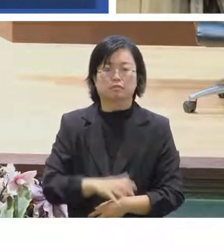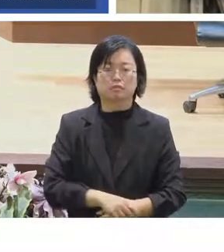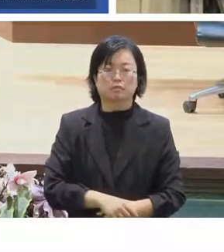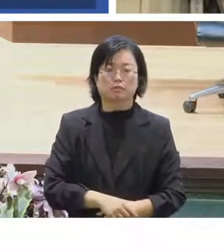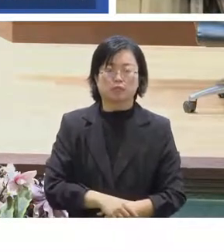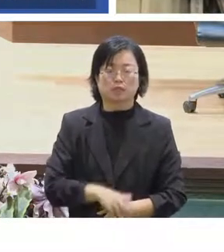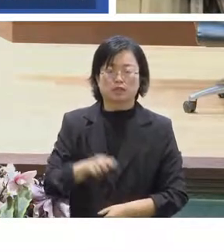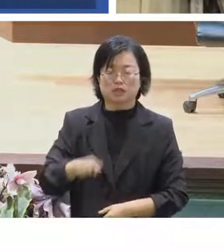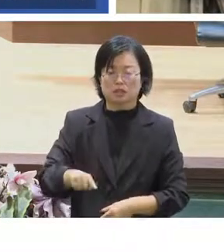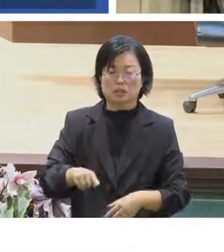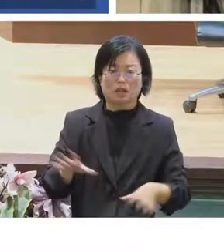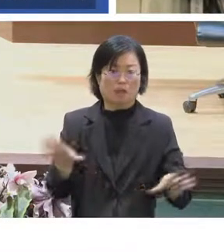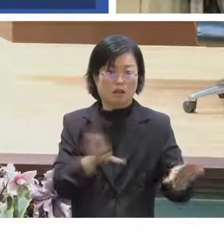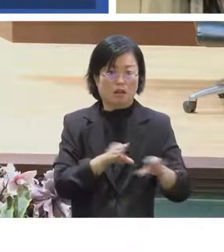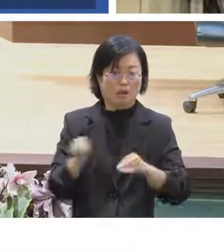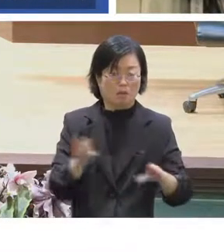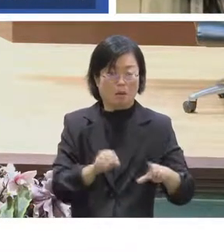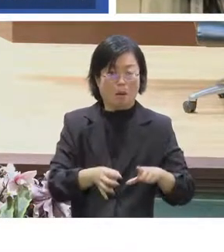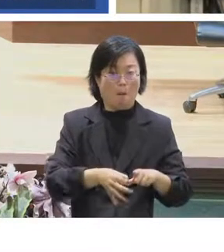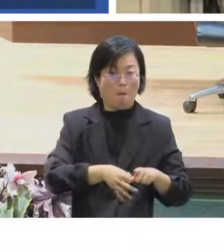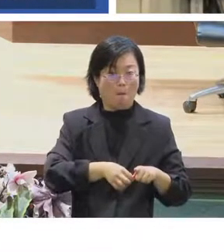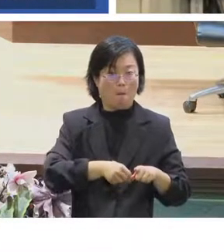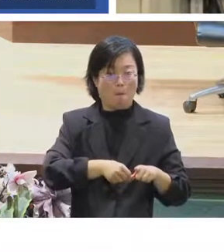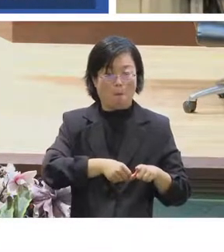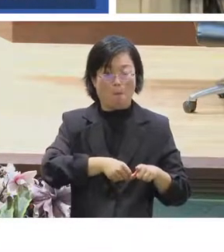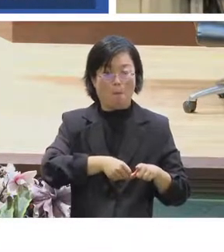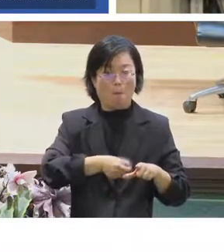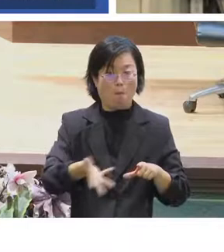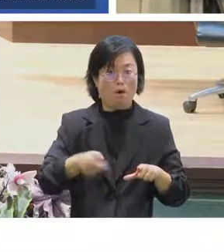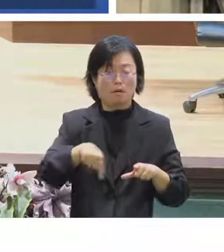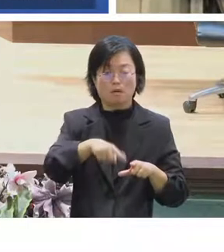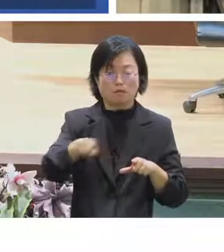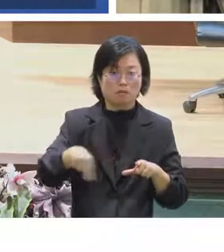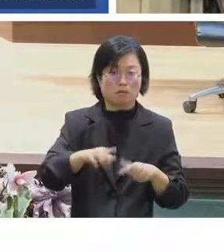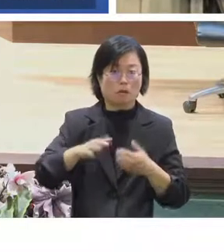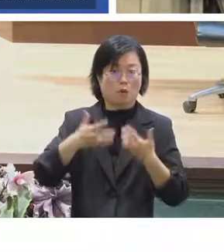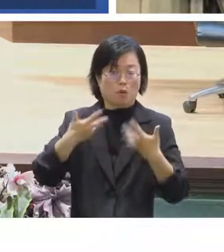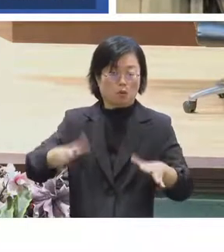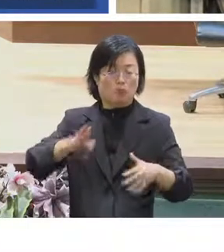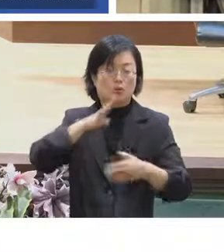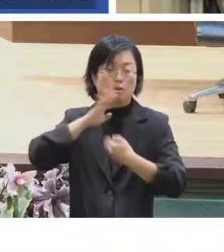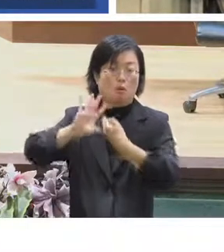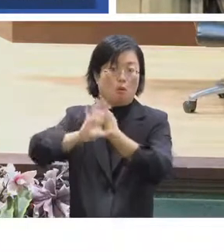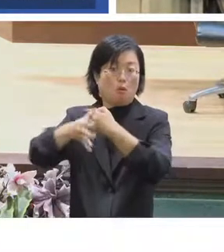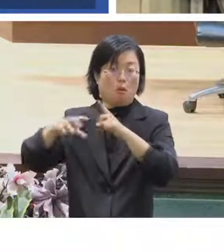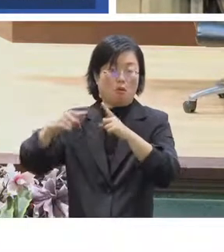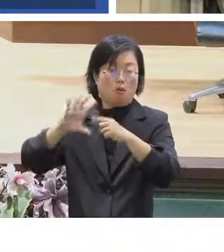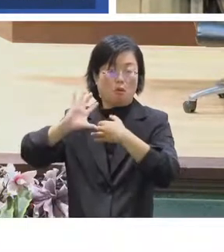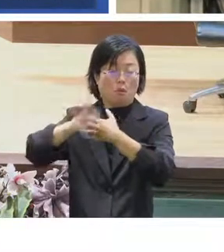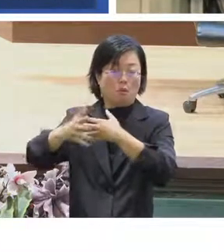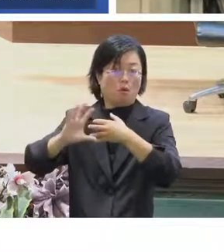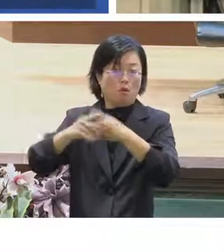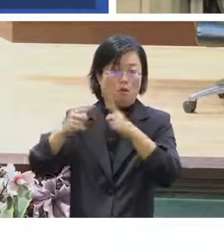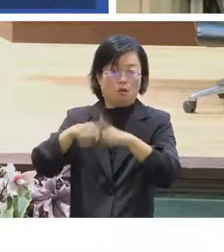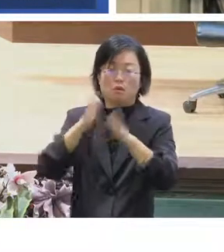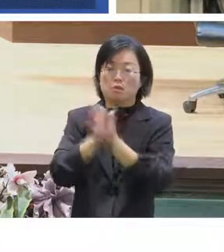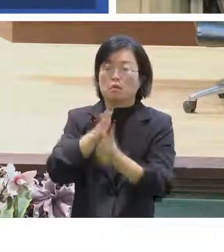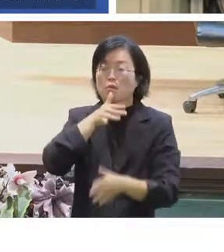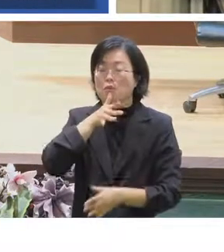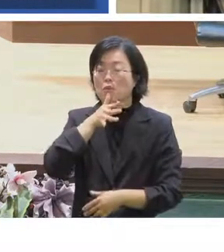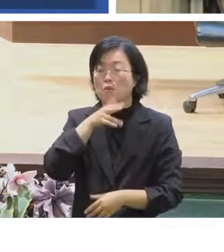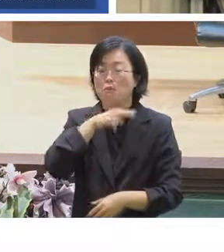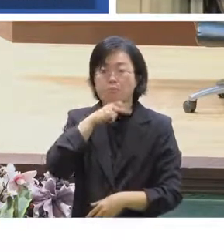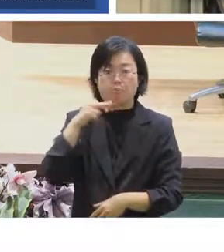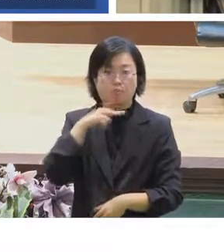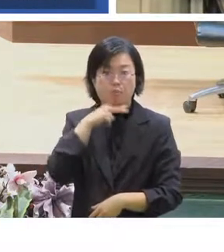的这个群体里面呢，有很多是这个外籍人士，是英文为母语的，而不是香港的本地的一个社